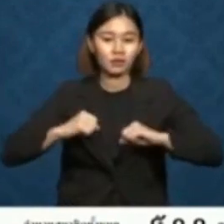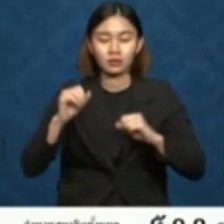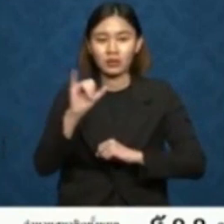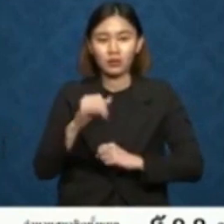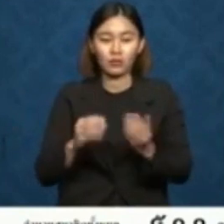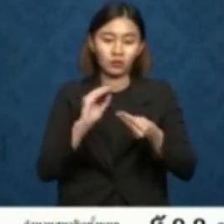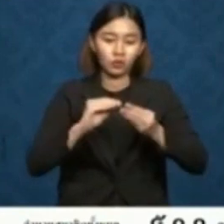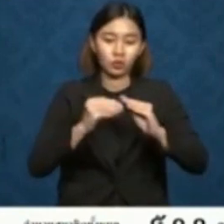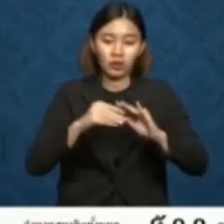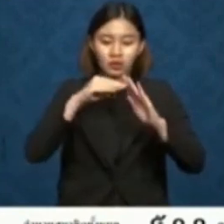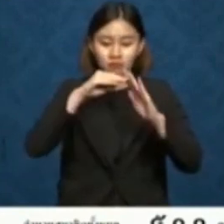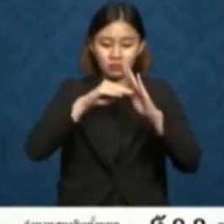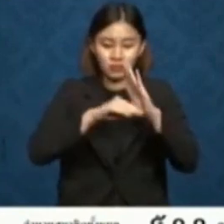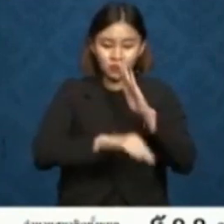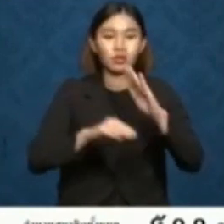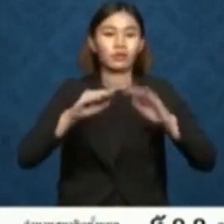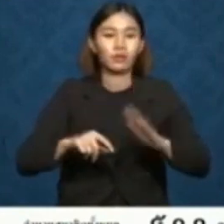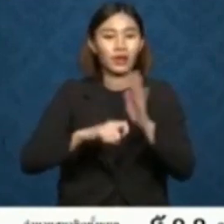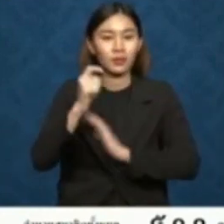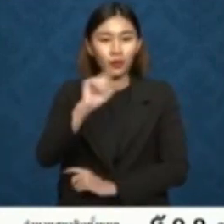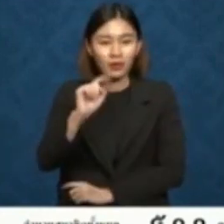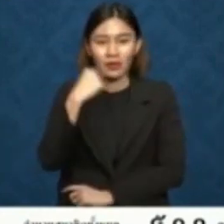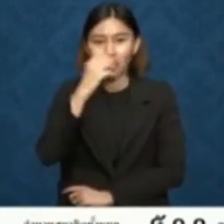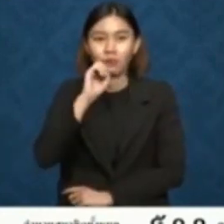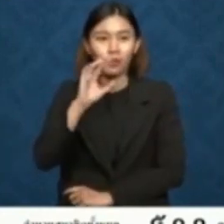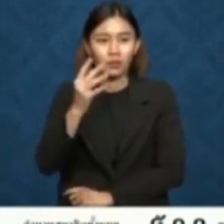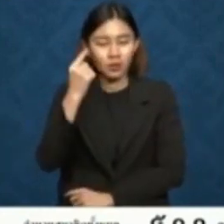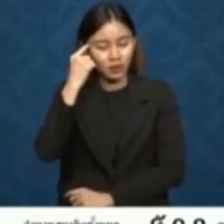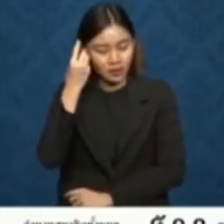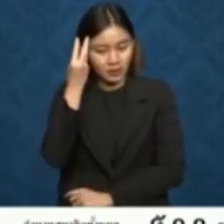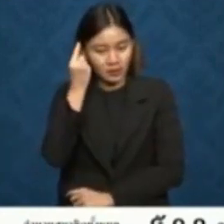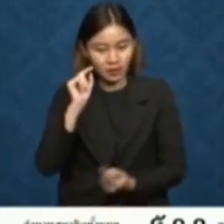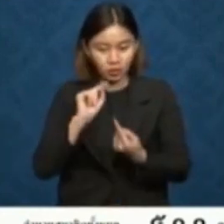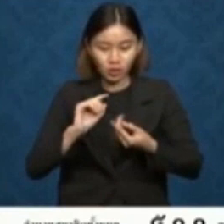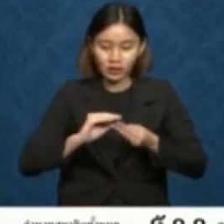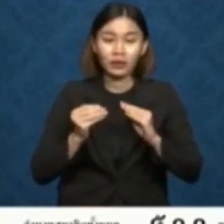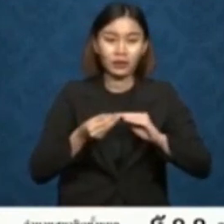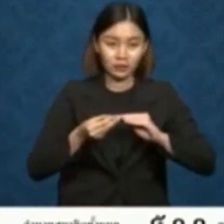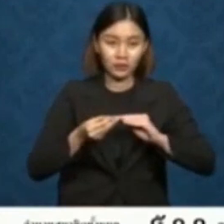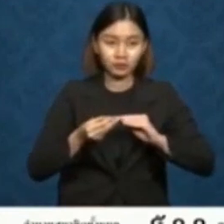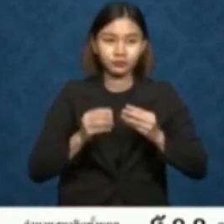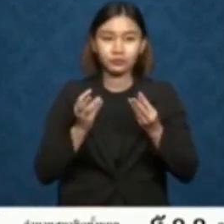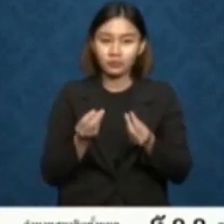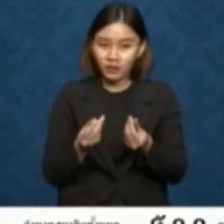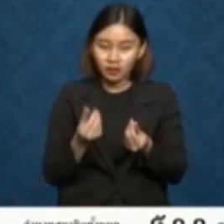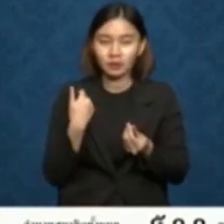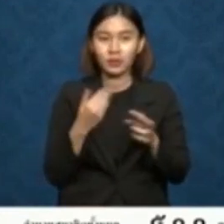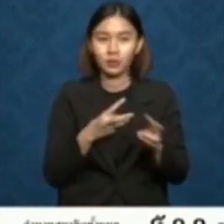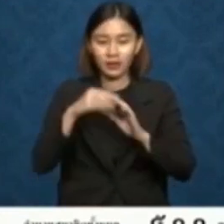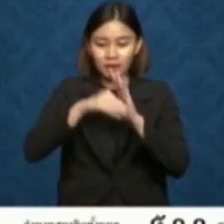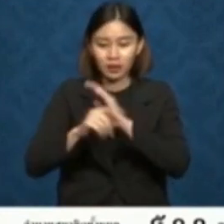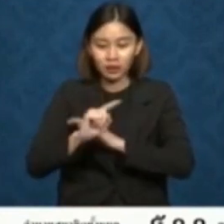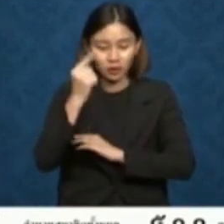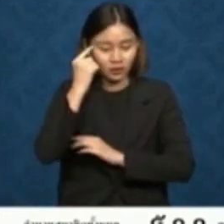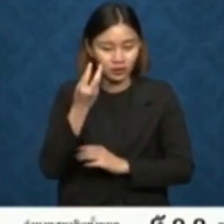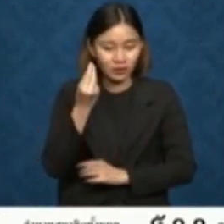ได้ครับว่าตัวเลขที่ลดลงเรื่อยๆมันมาจากสาเหตุใดและการคำนวณทางคณิตศาสตร์เนี่ยใช้หลัก